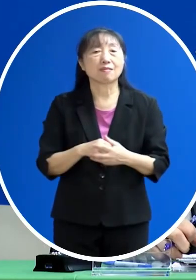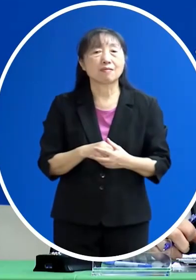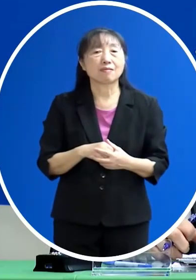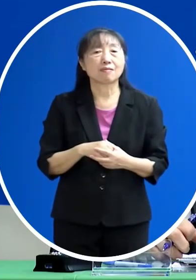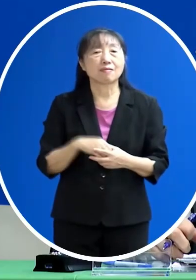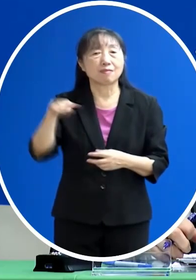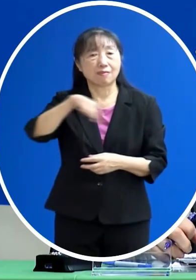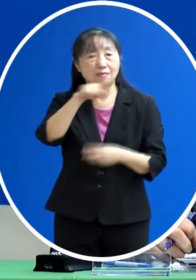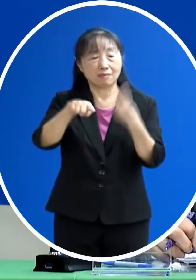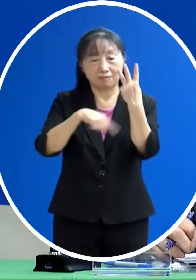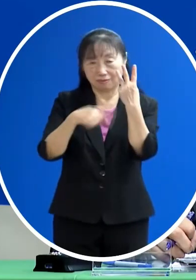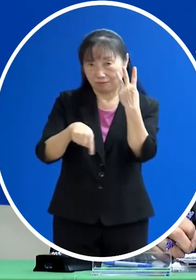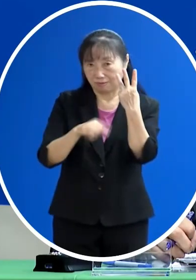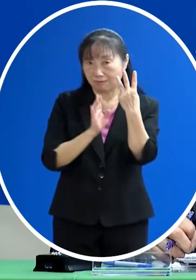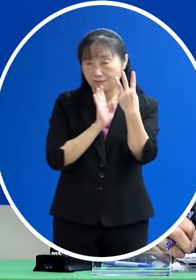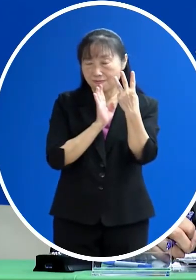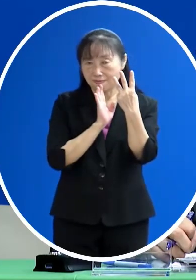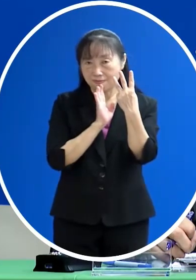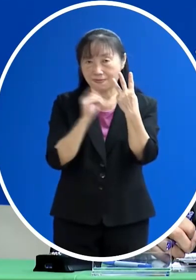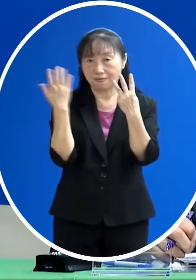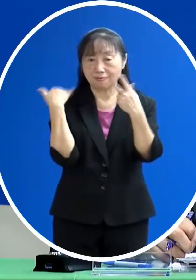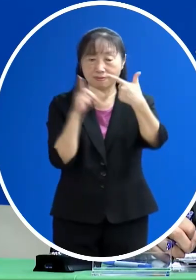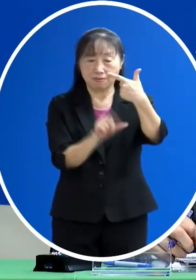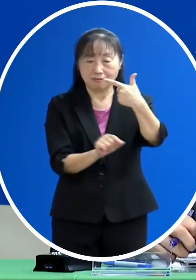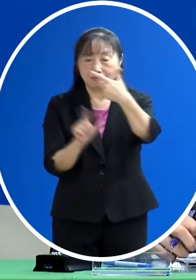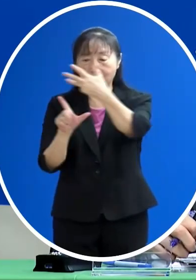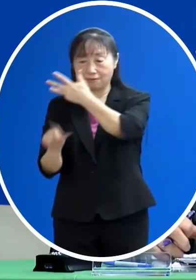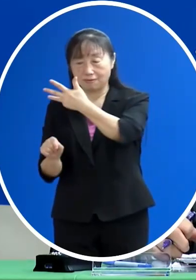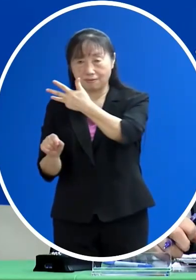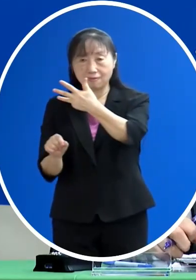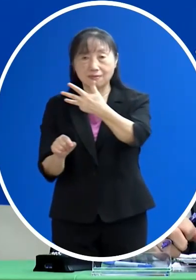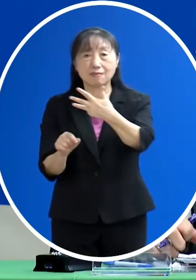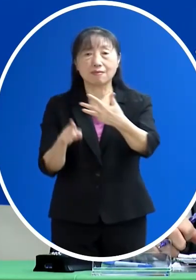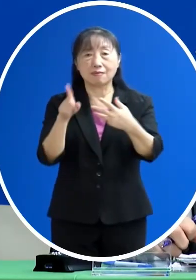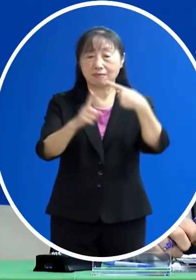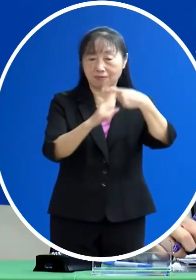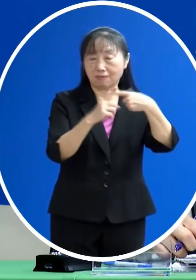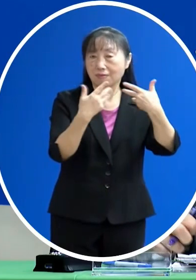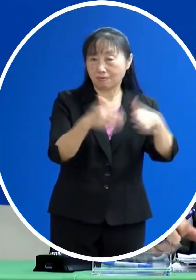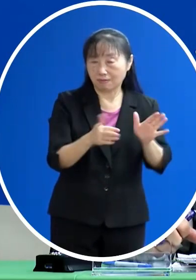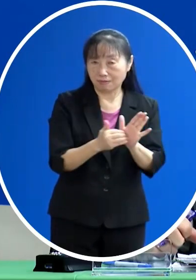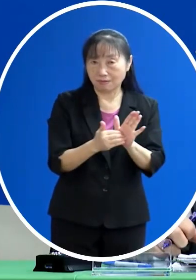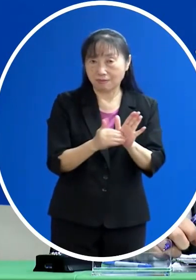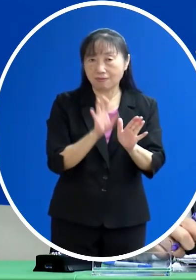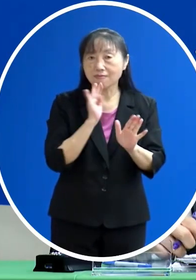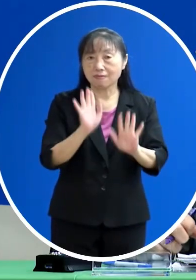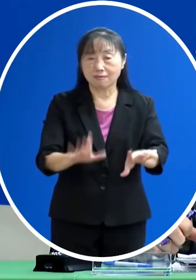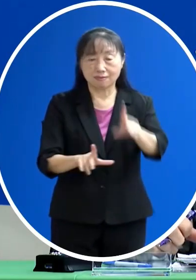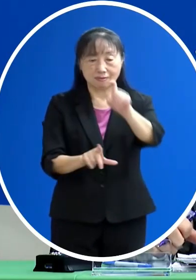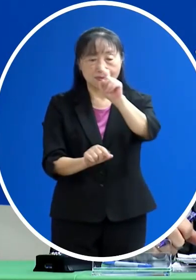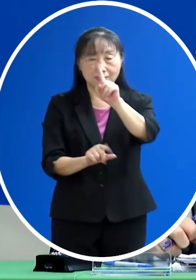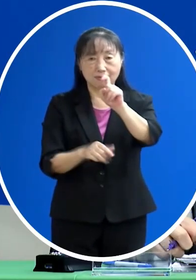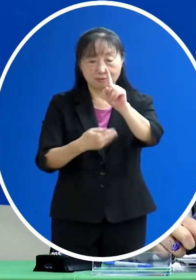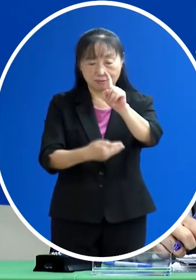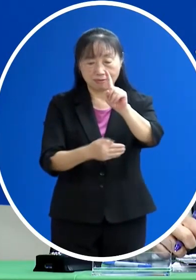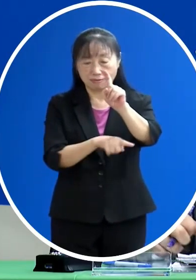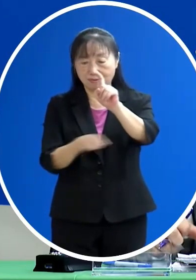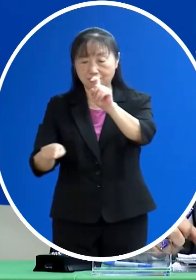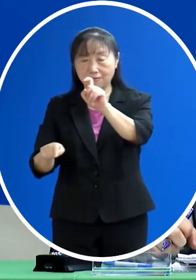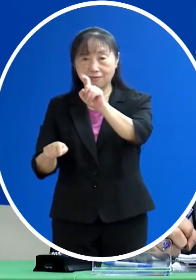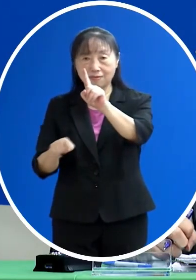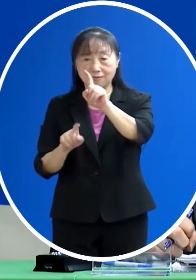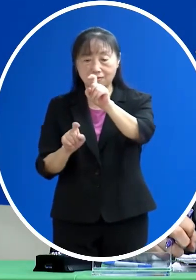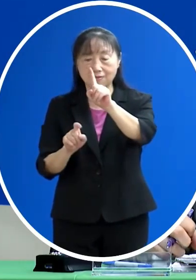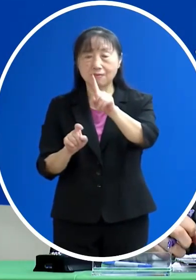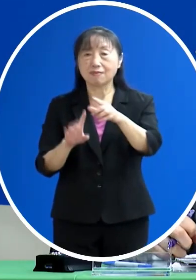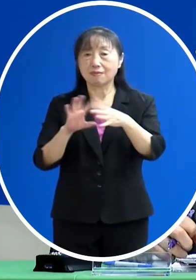哈。那这3位都曾经在6月到8月当中有确诊过，所以这次是在11月9号到10号的时